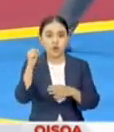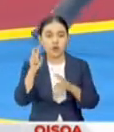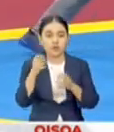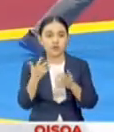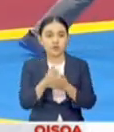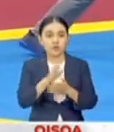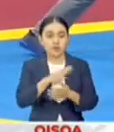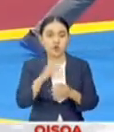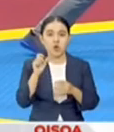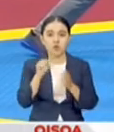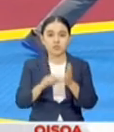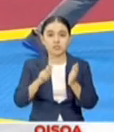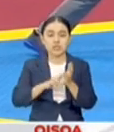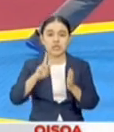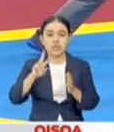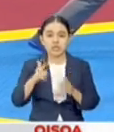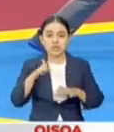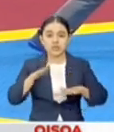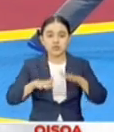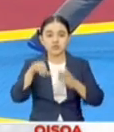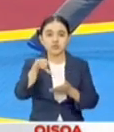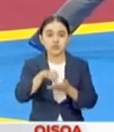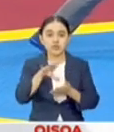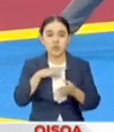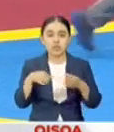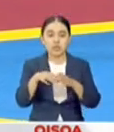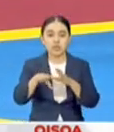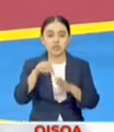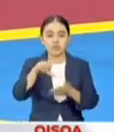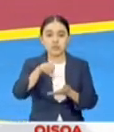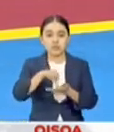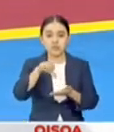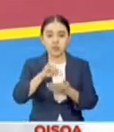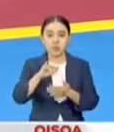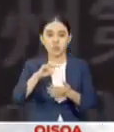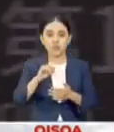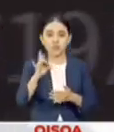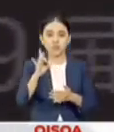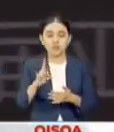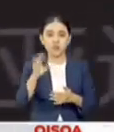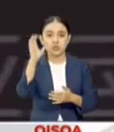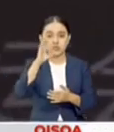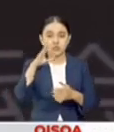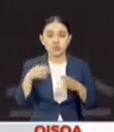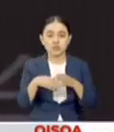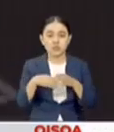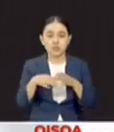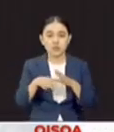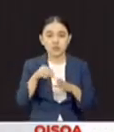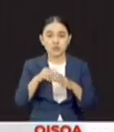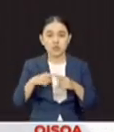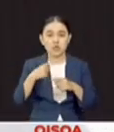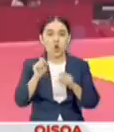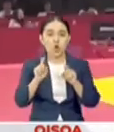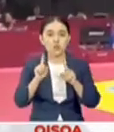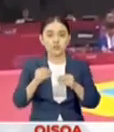aniqlandi. Xususan 68 kg vazn toifasida ishtirok etgan terma jamoamiz a'zosi Ulug'bek Rashidov O'zbekiston terma jamoasiga navbatdagi